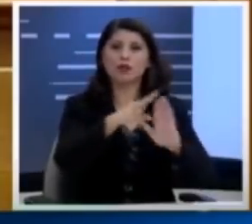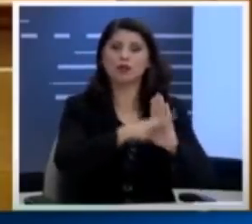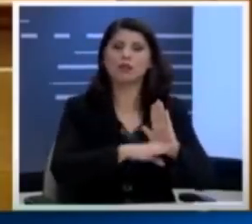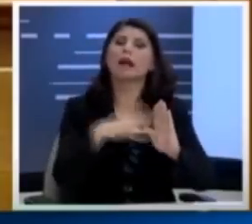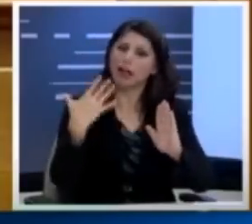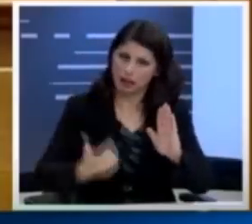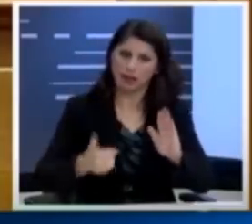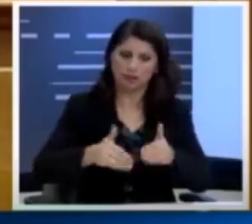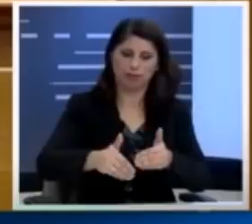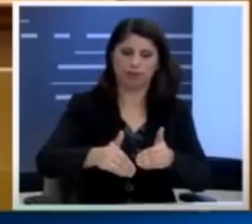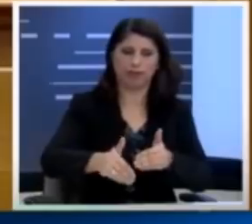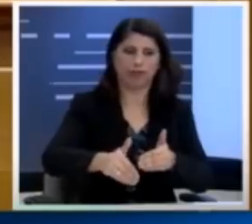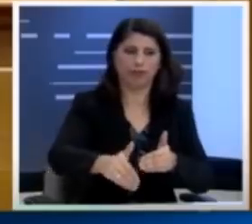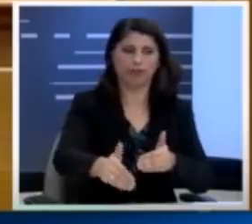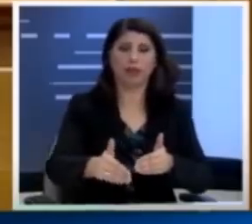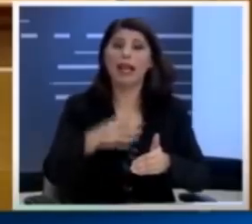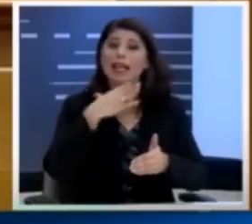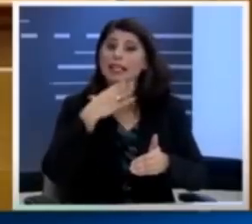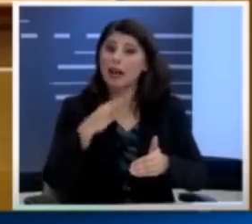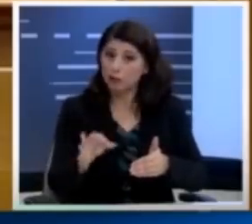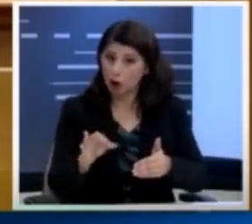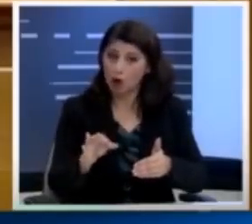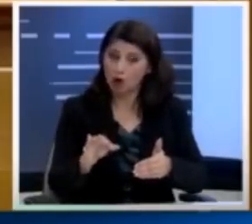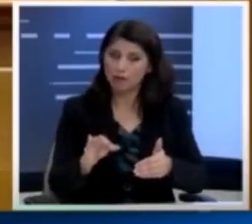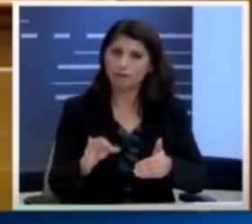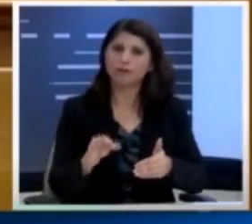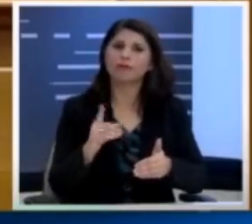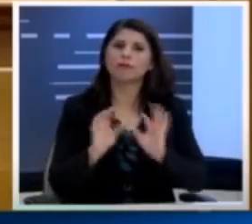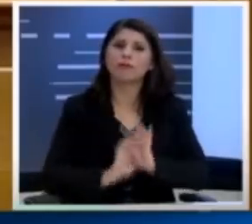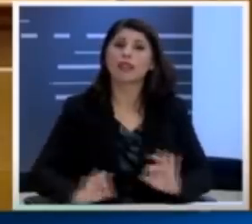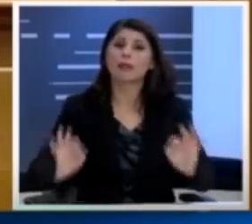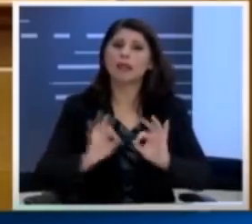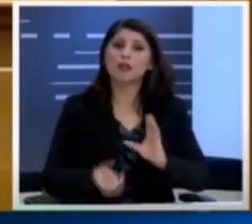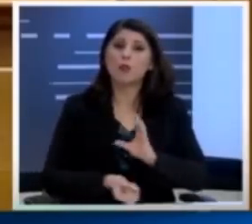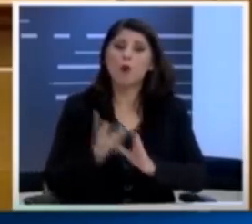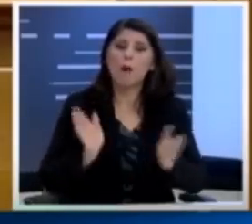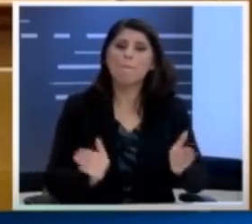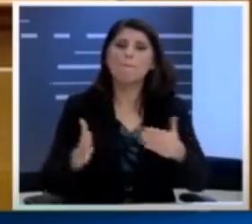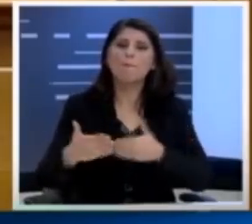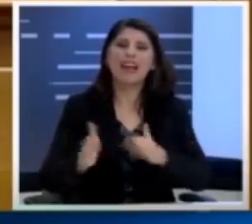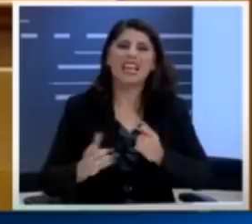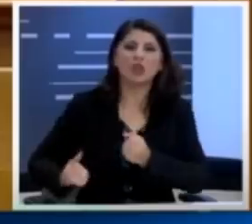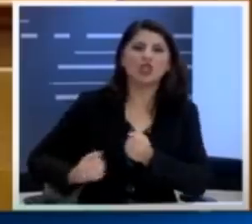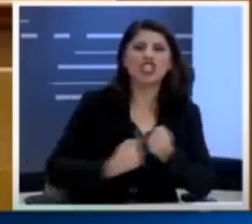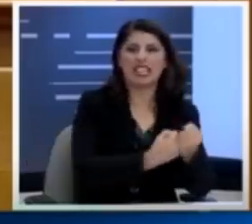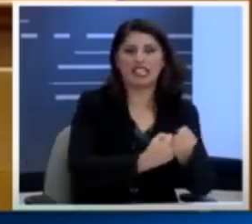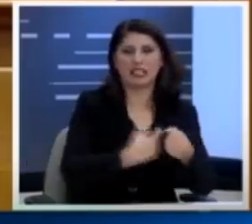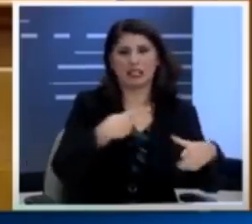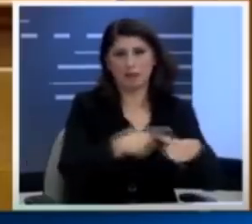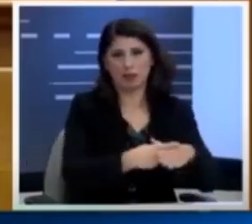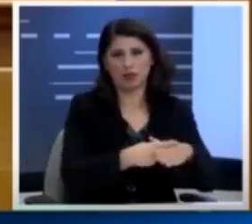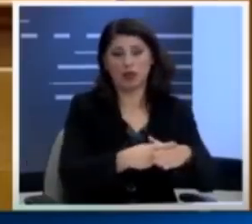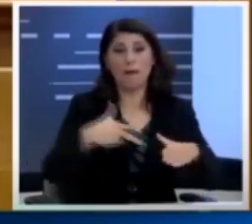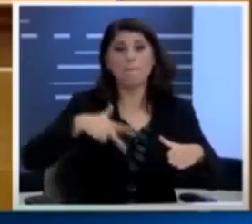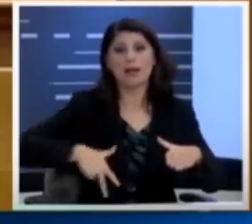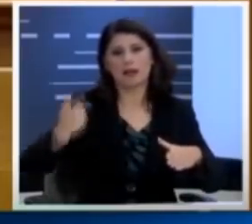συστήματος είναι πρώτον πυλών. Γι' αυτό άλλωστε ετοιμάζεται νέο πακέτο στήριξης των τραπεζών